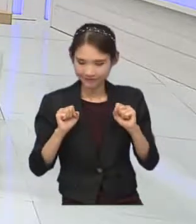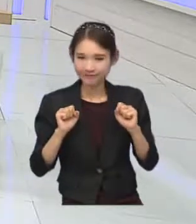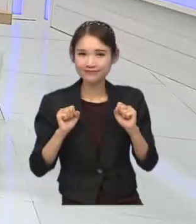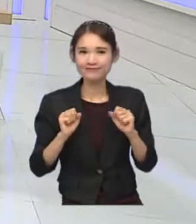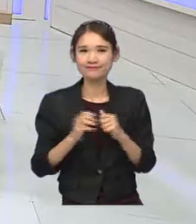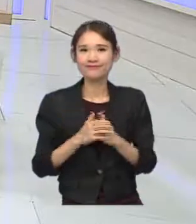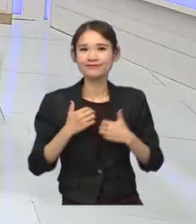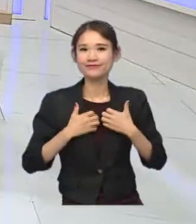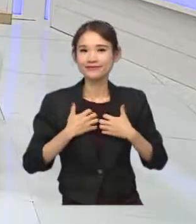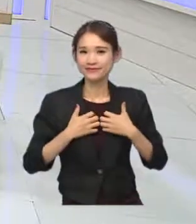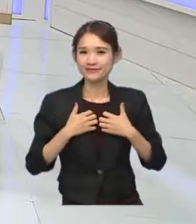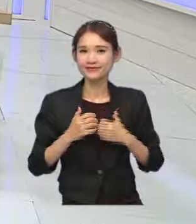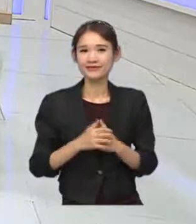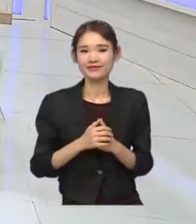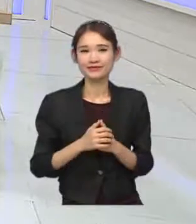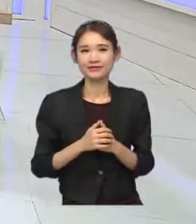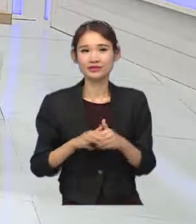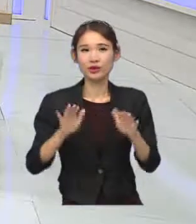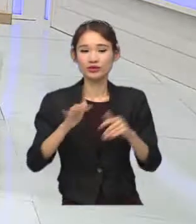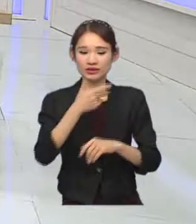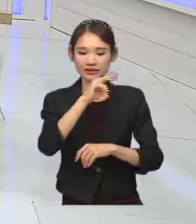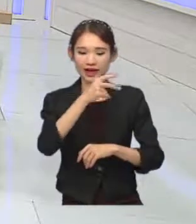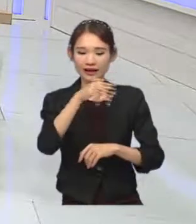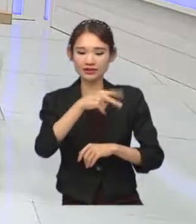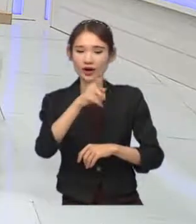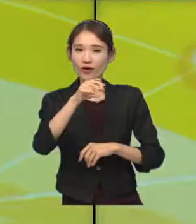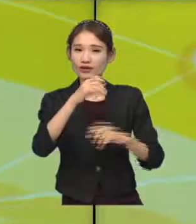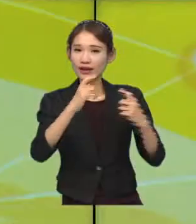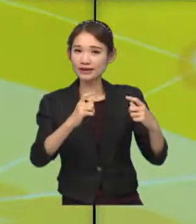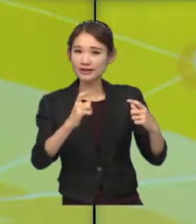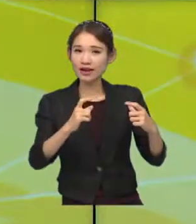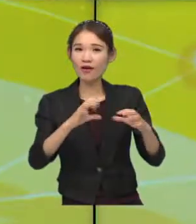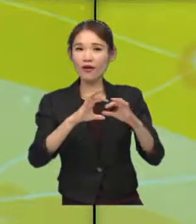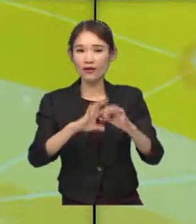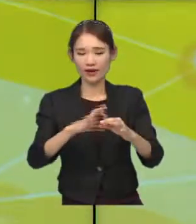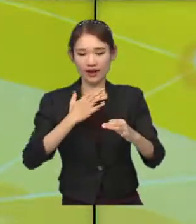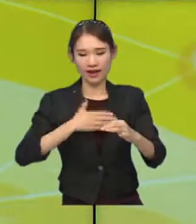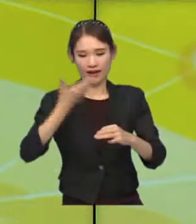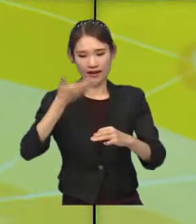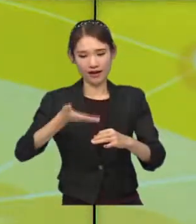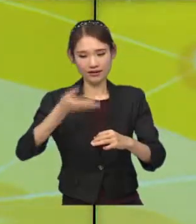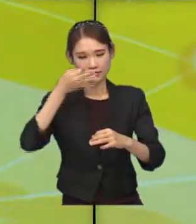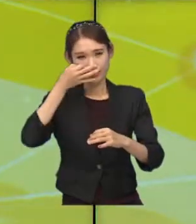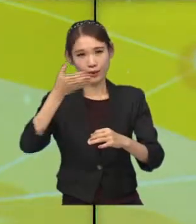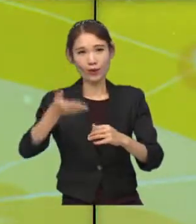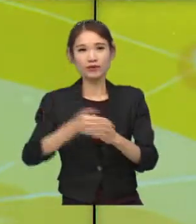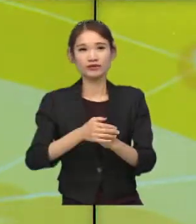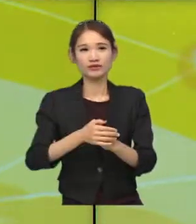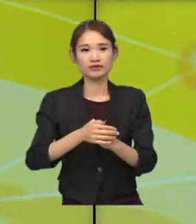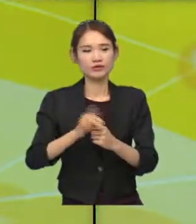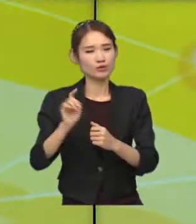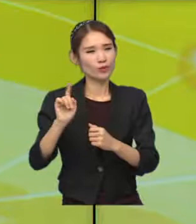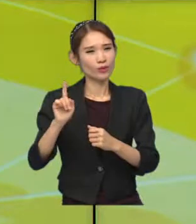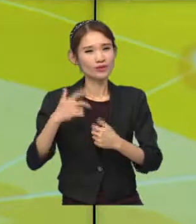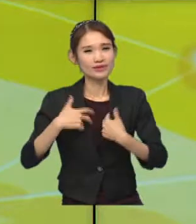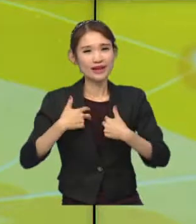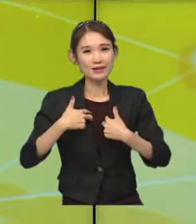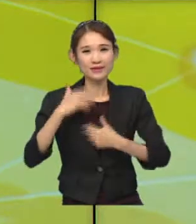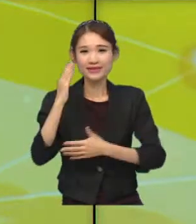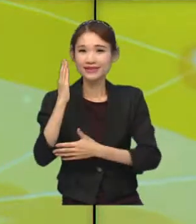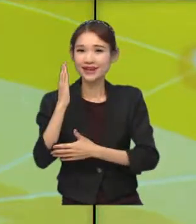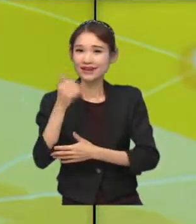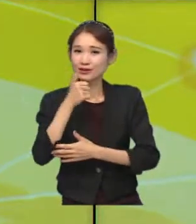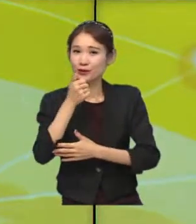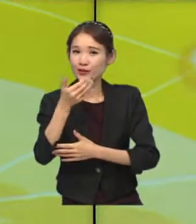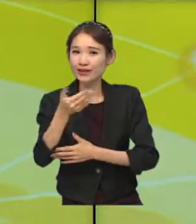예 반갑습니다 자은 엘의 낙성대 에서 얘기를 나눠 볼 텐데 그에 앞서서 좀 재미있는 사연이 있다고 해서 소개를 해드리려고